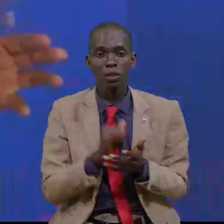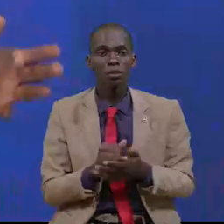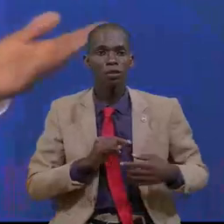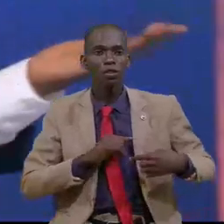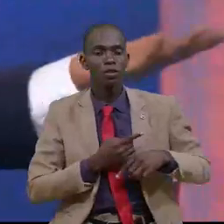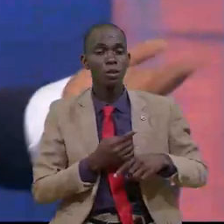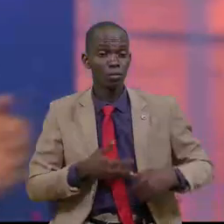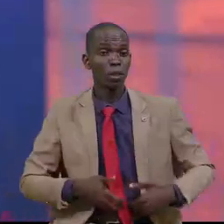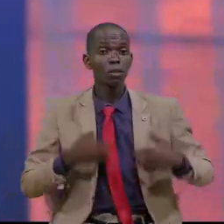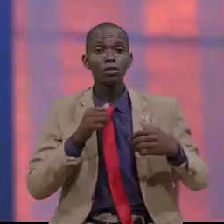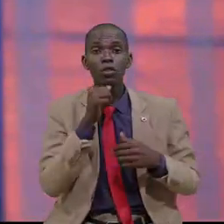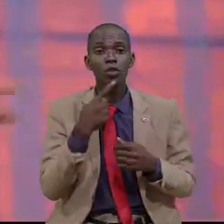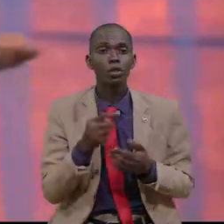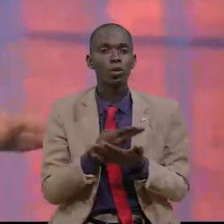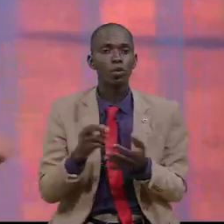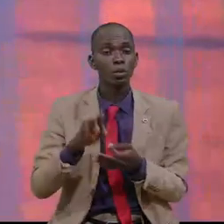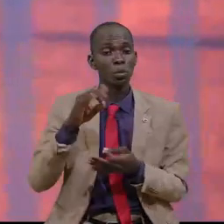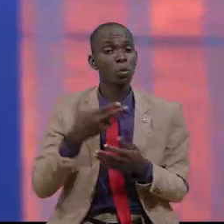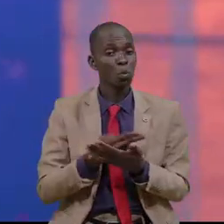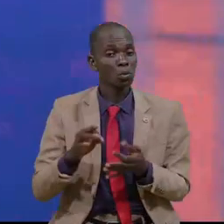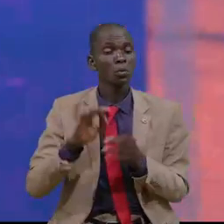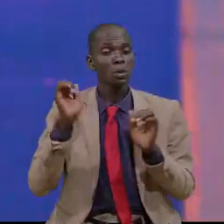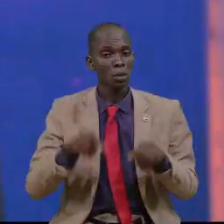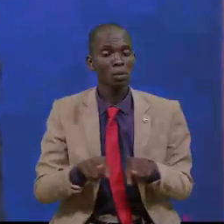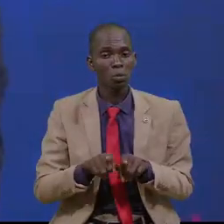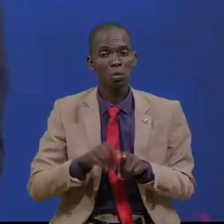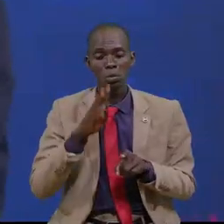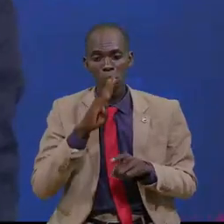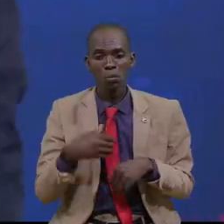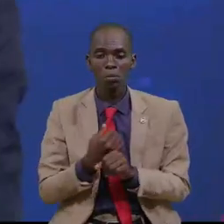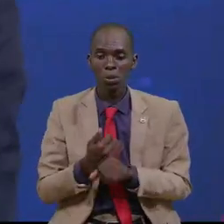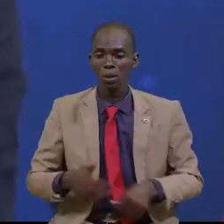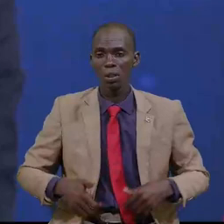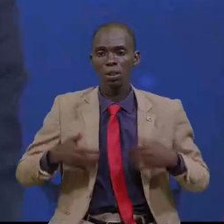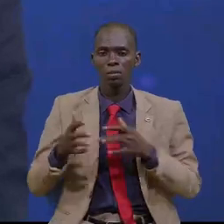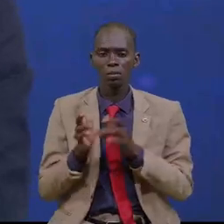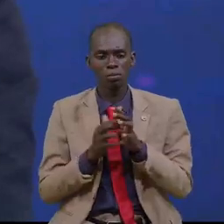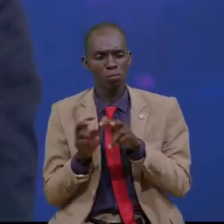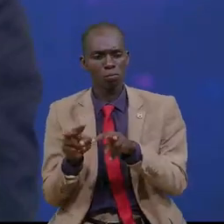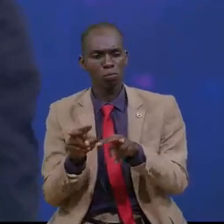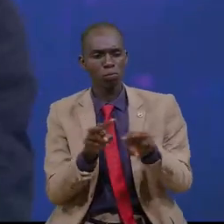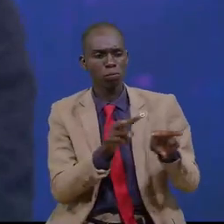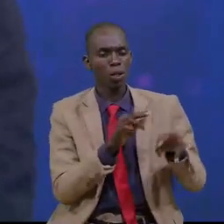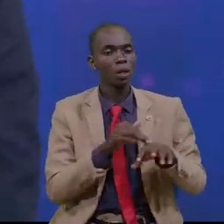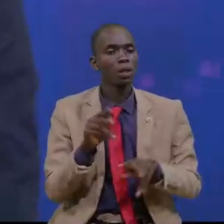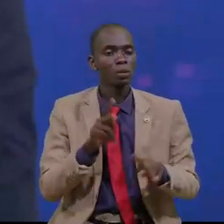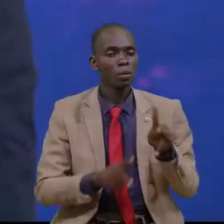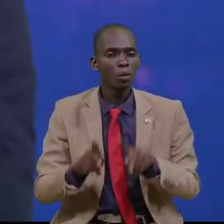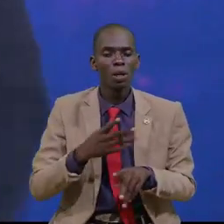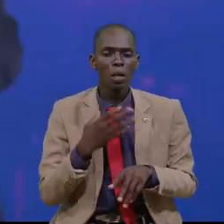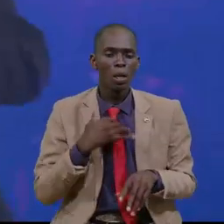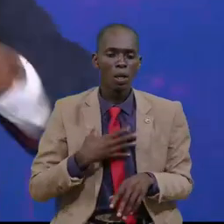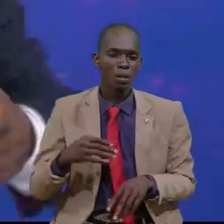N'attristez pas le Saint-Esprit. Le Saint-Esprit aussi peut être attristé. Et Jésus, regardant, il fut